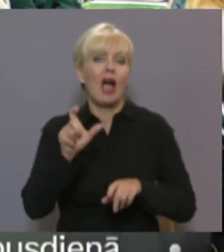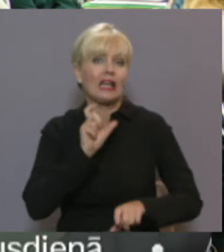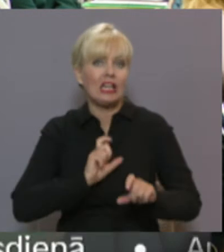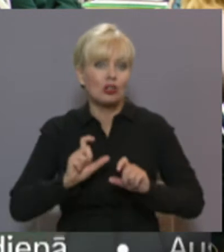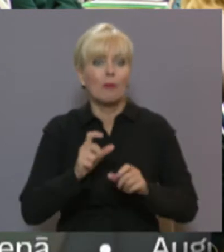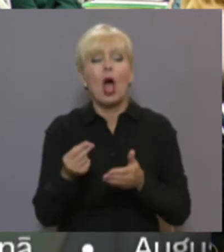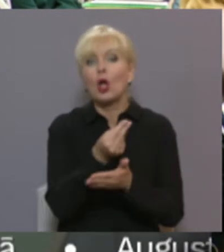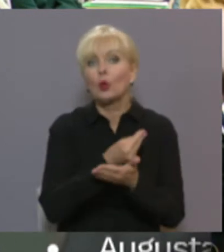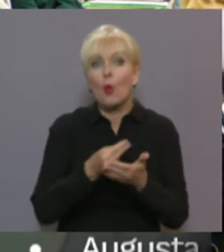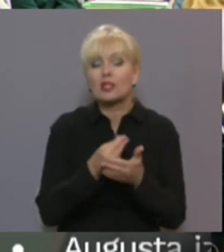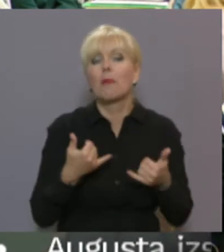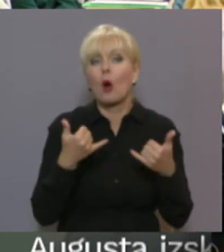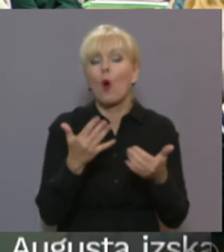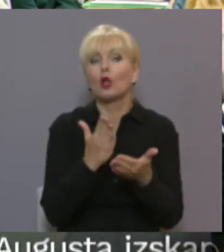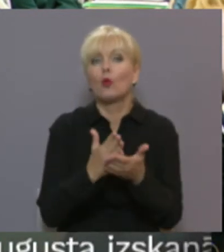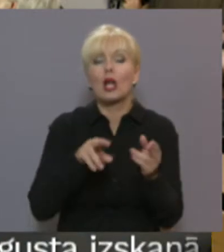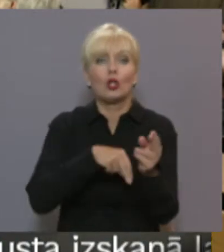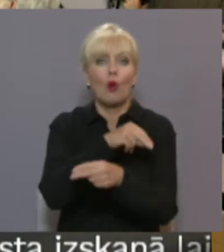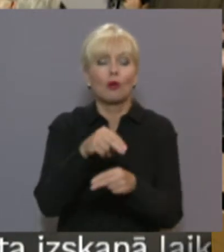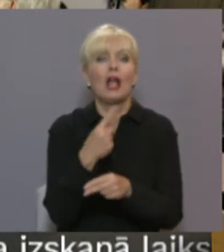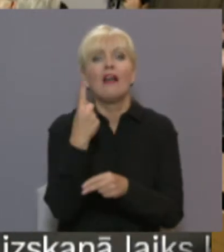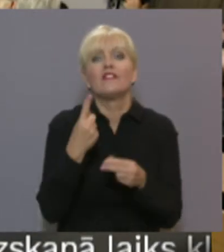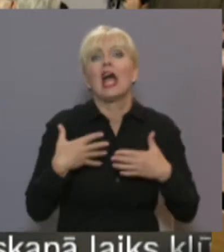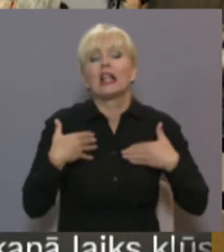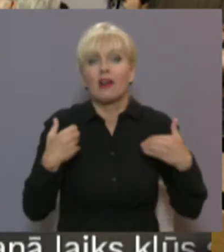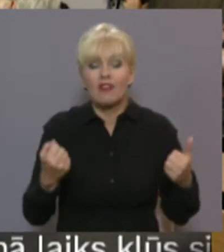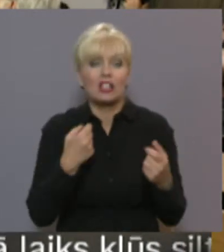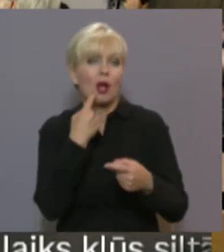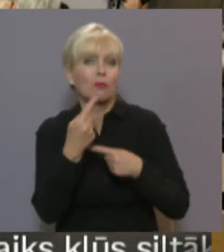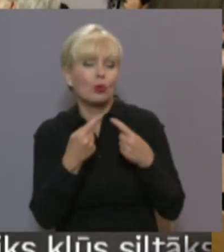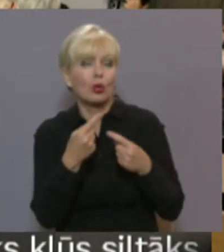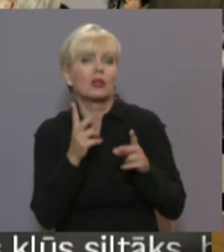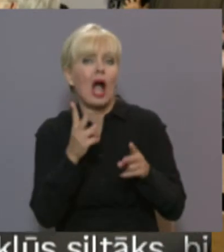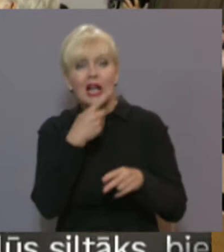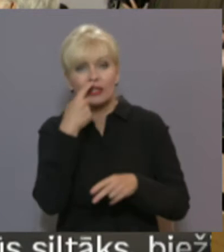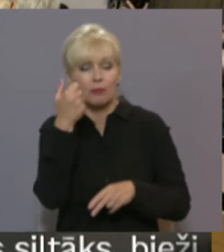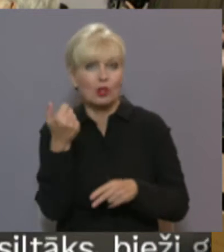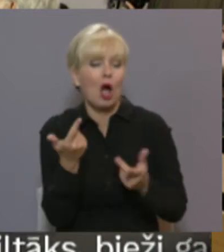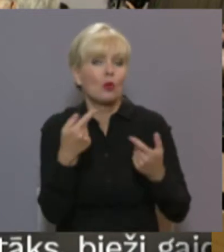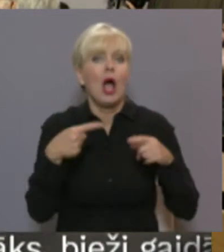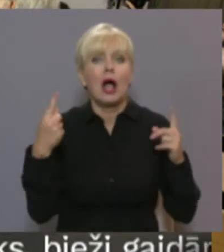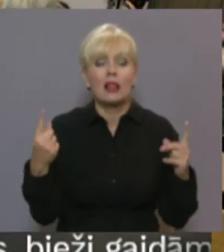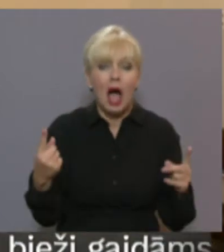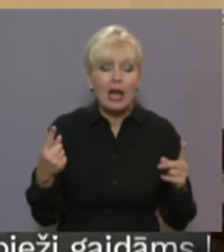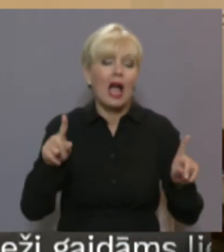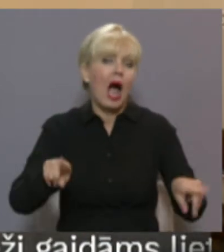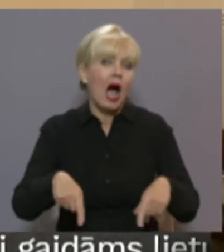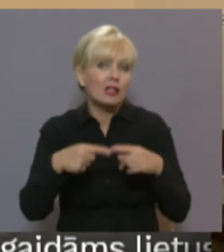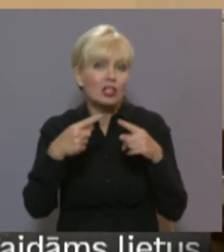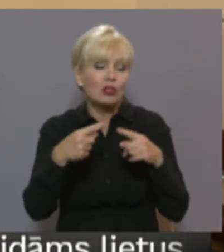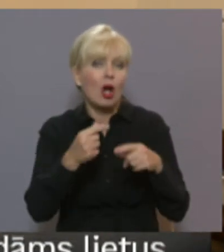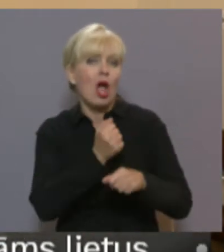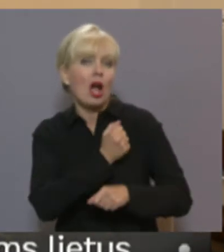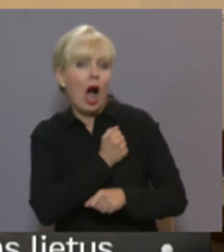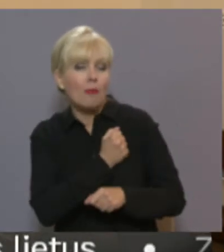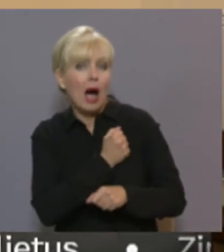gadskārtai par godu notika konference Viena veselība. Tika runāts par to, kā 100 gadu laikā roku rokā attīstījusies gan humānā,